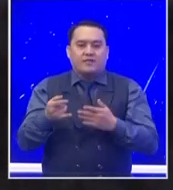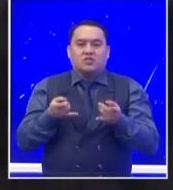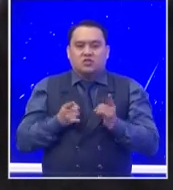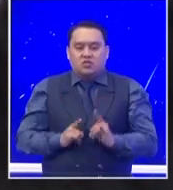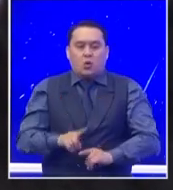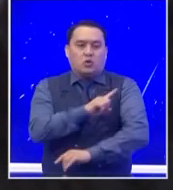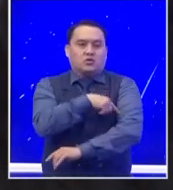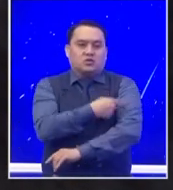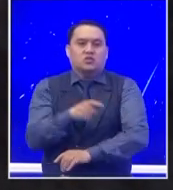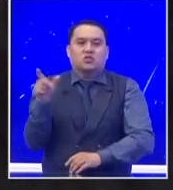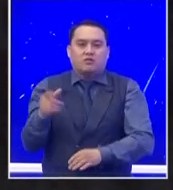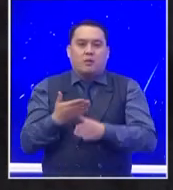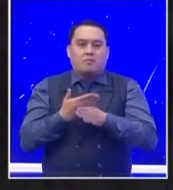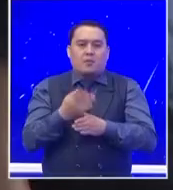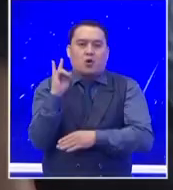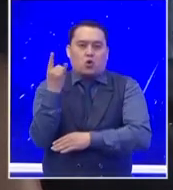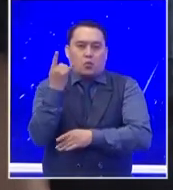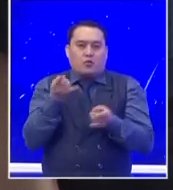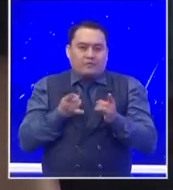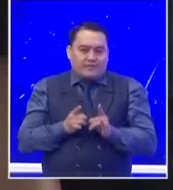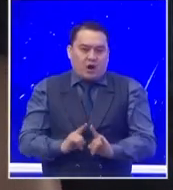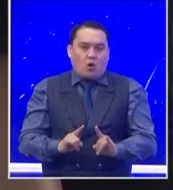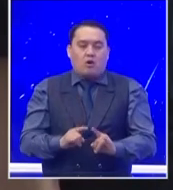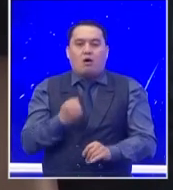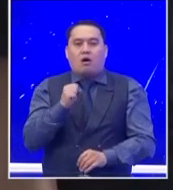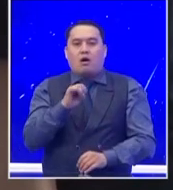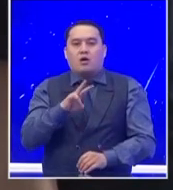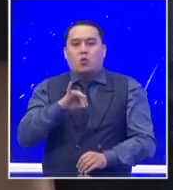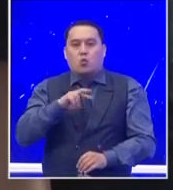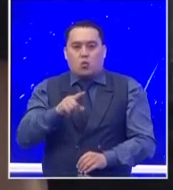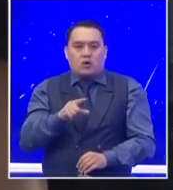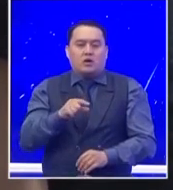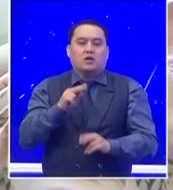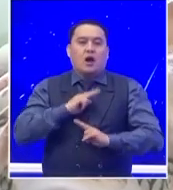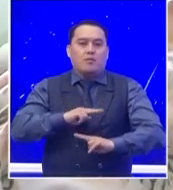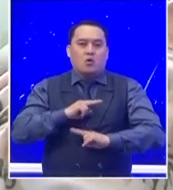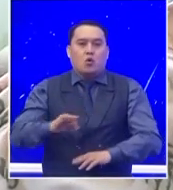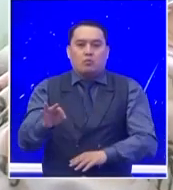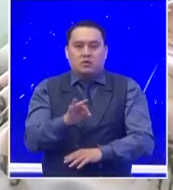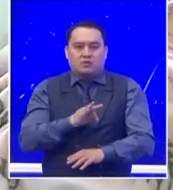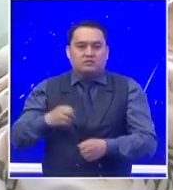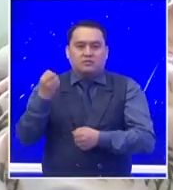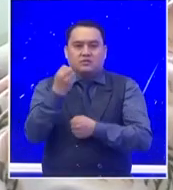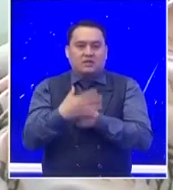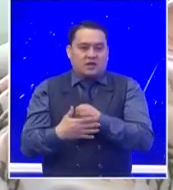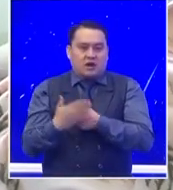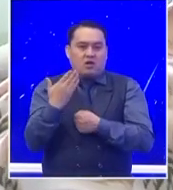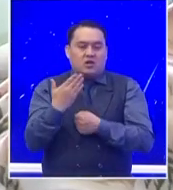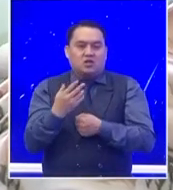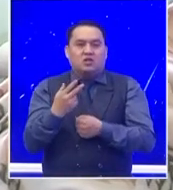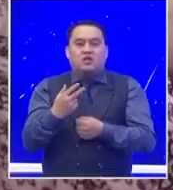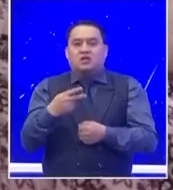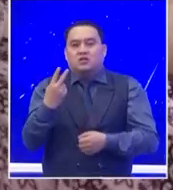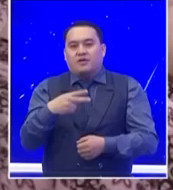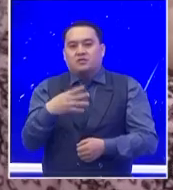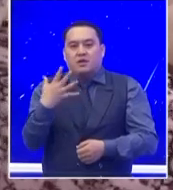именно этот человек помогает младенцу прийти в мир. Айгуль Мангельды – врач-акушер-гинеколог областного перинатального центра. Вот уже четверть